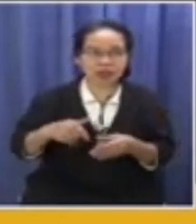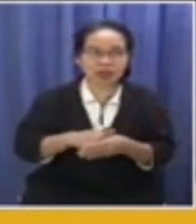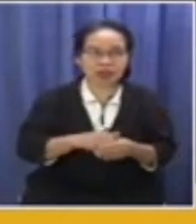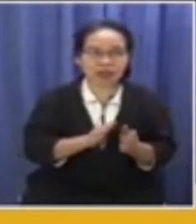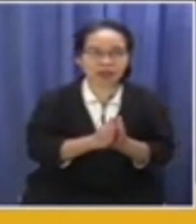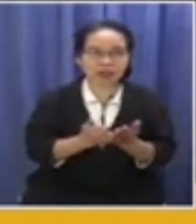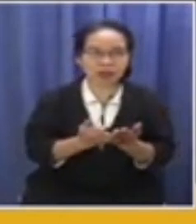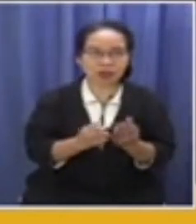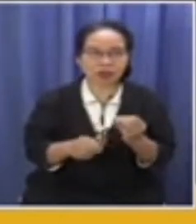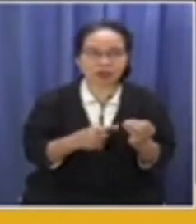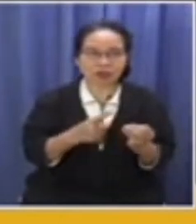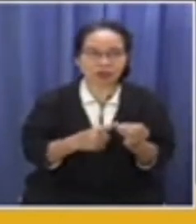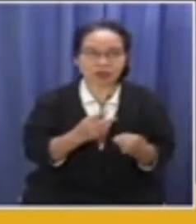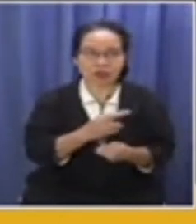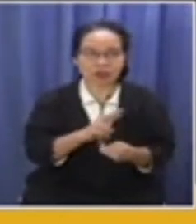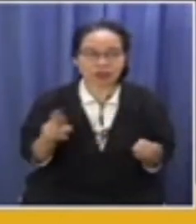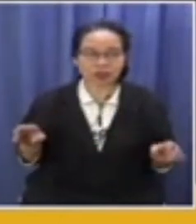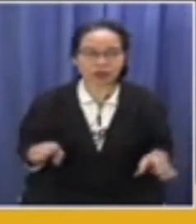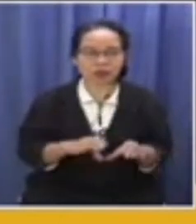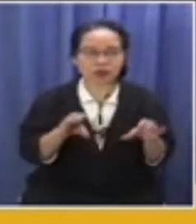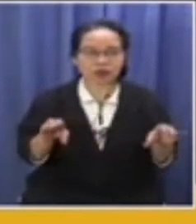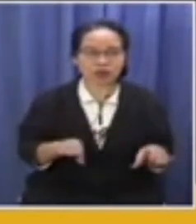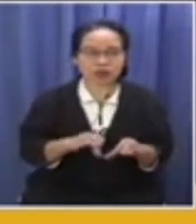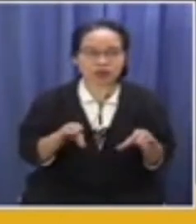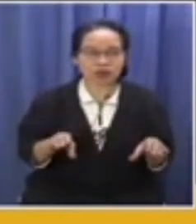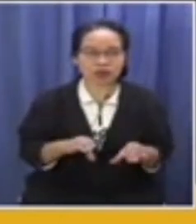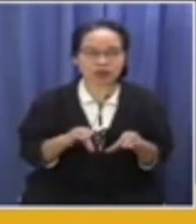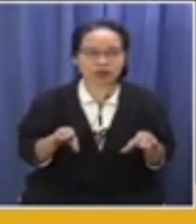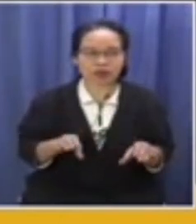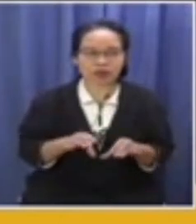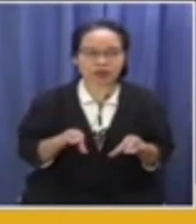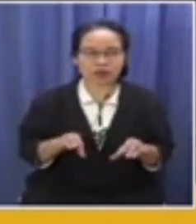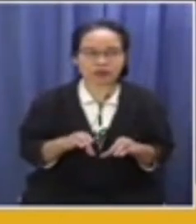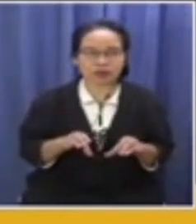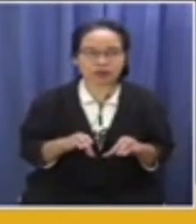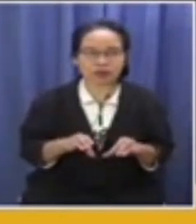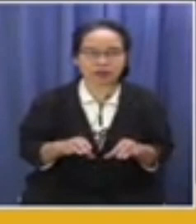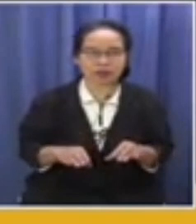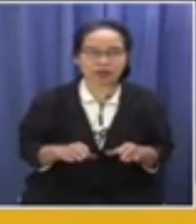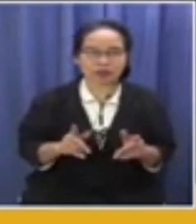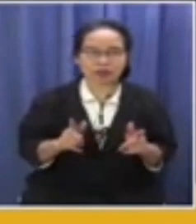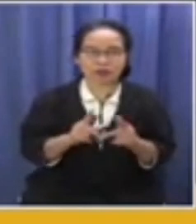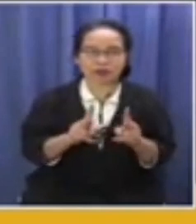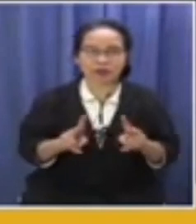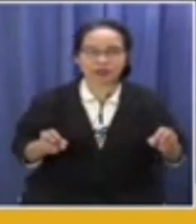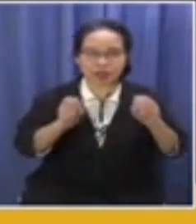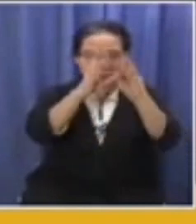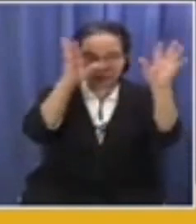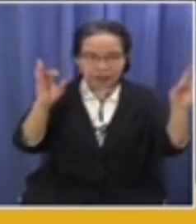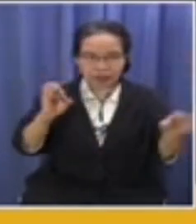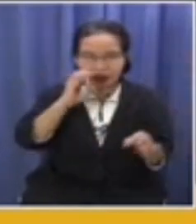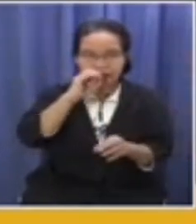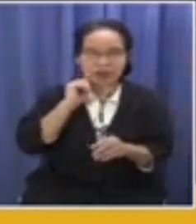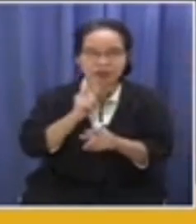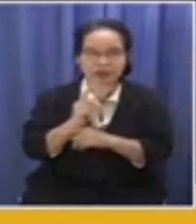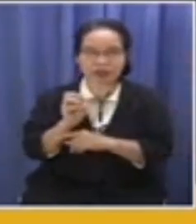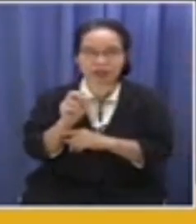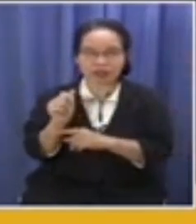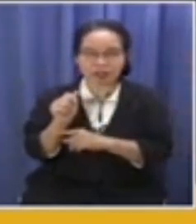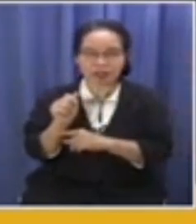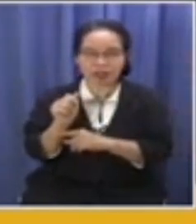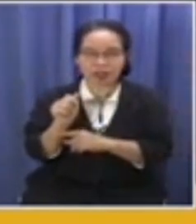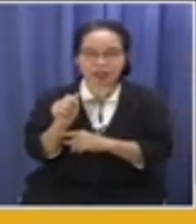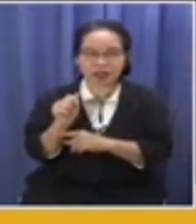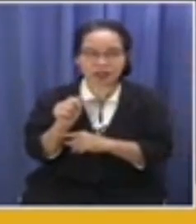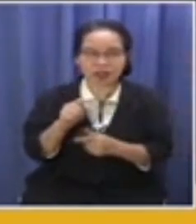nasusulat sa mga aklat ayon sa kanilang mga gawa napakaliwanag kapatid na hulyana ano